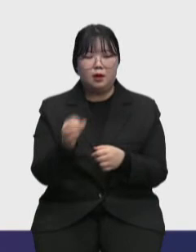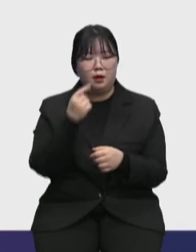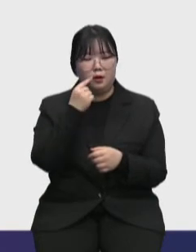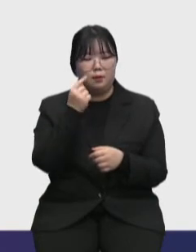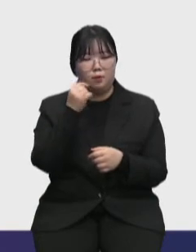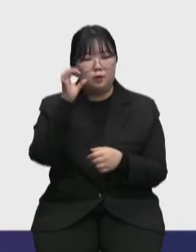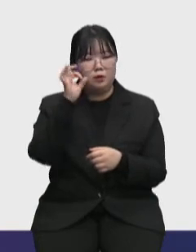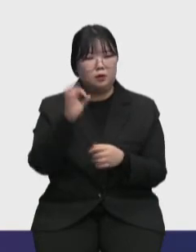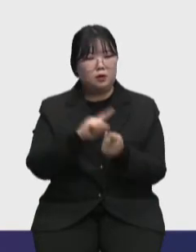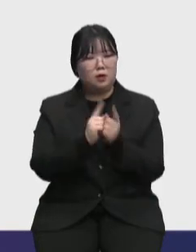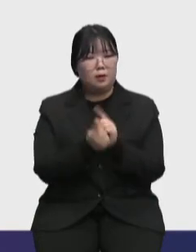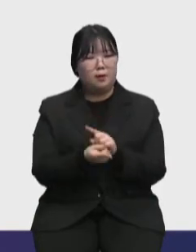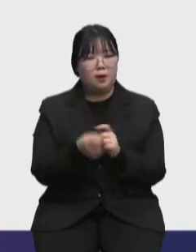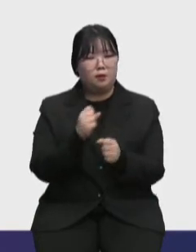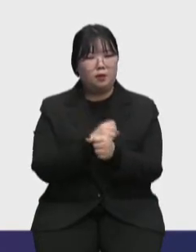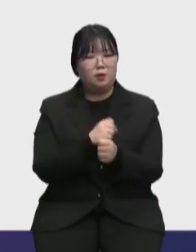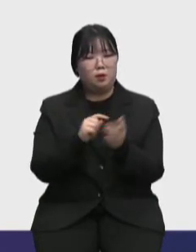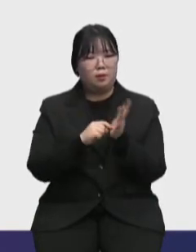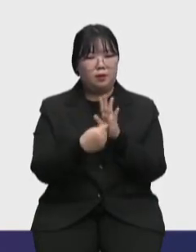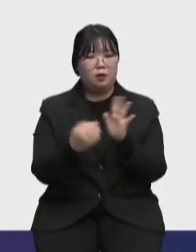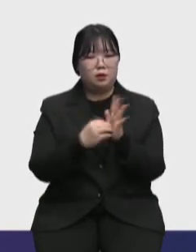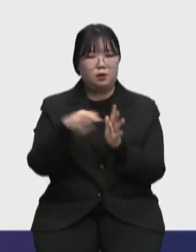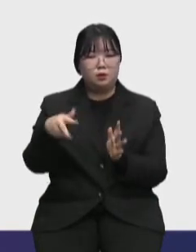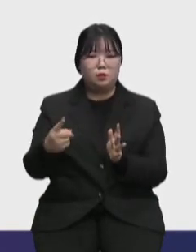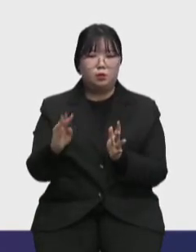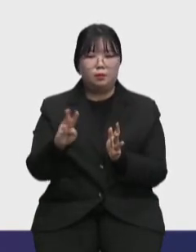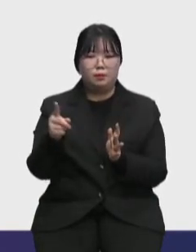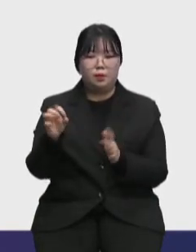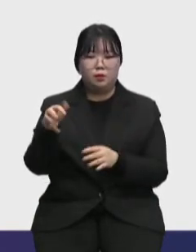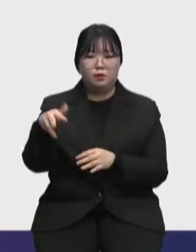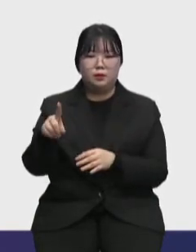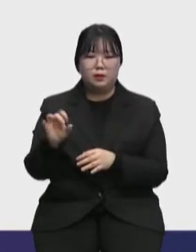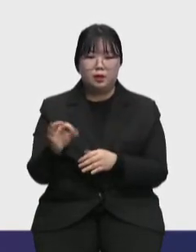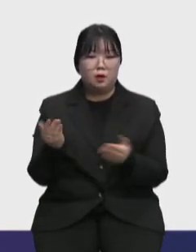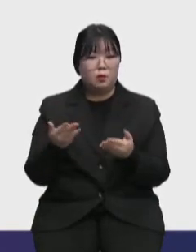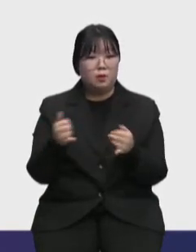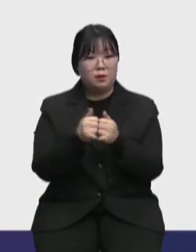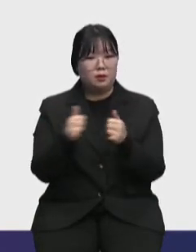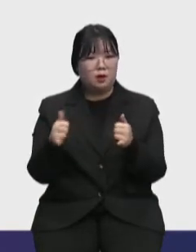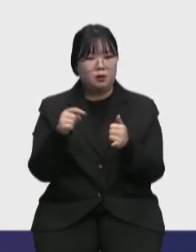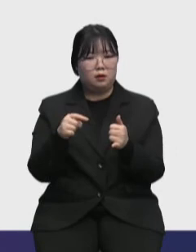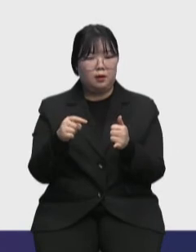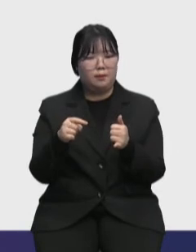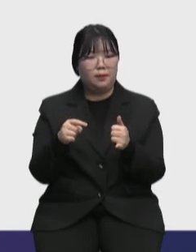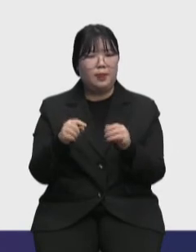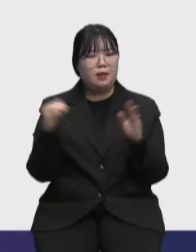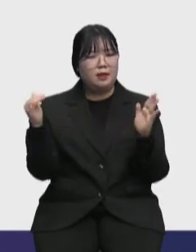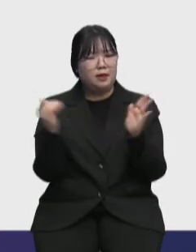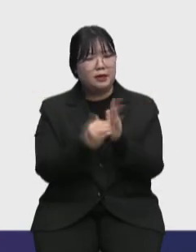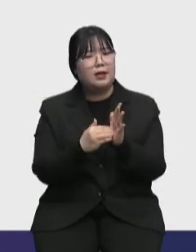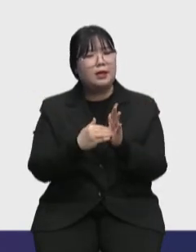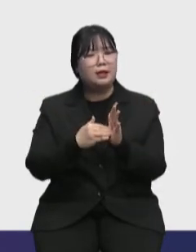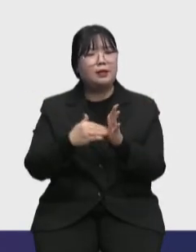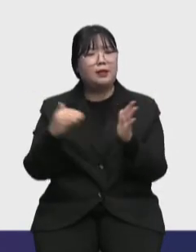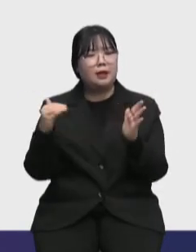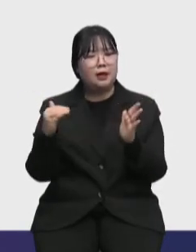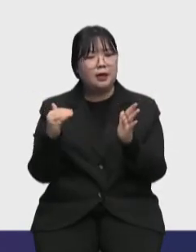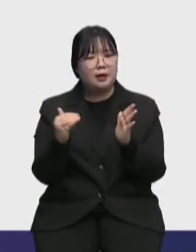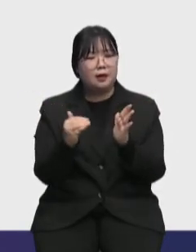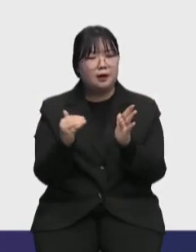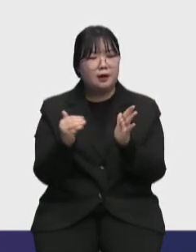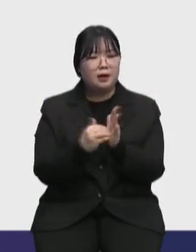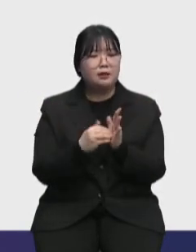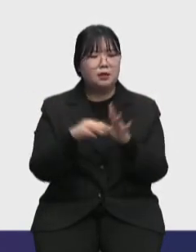있다고 전했는데요. 조병창 노동자들은 해방될 때까지 자발적으로 그만둘 수 없었지만 일본